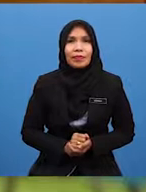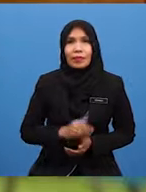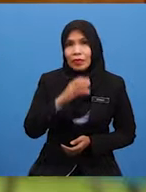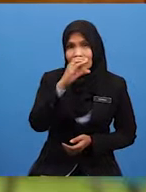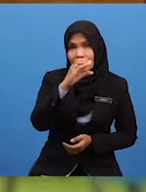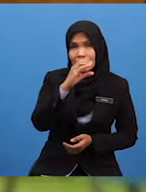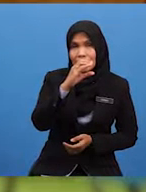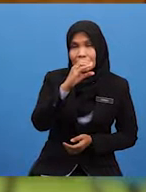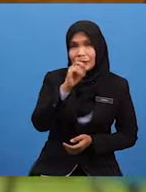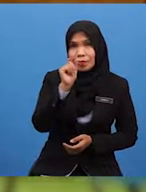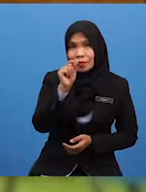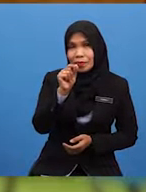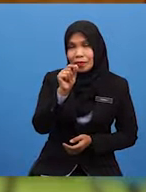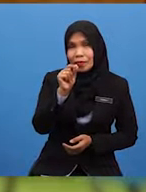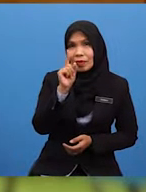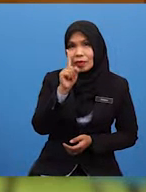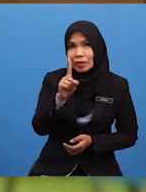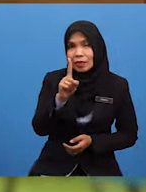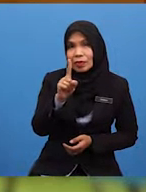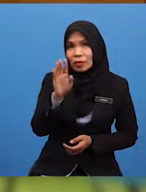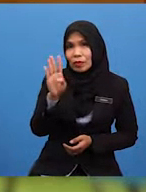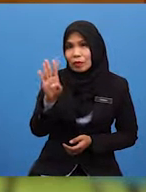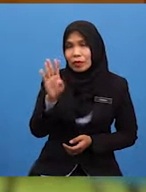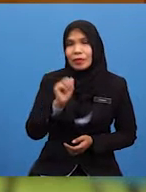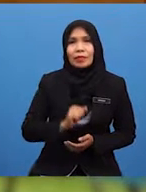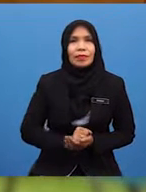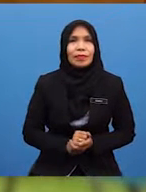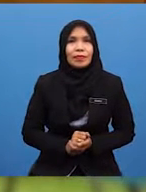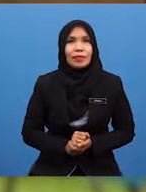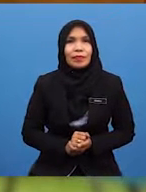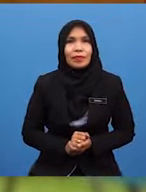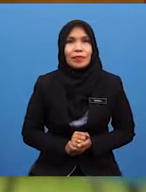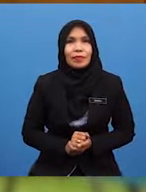C, titik 1, 4.